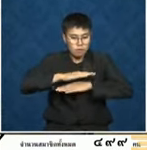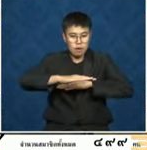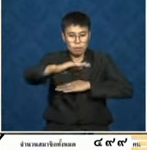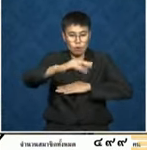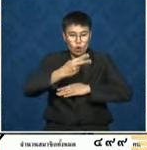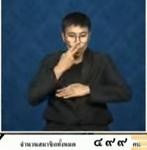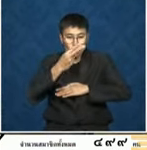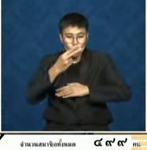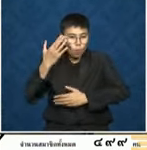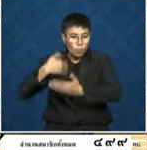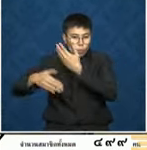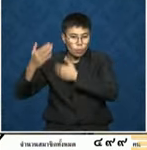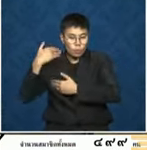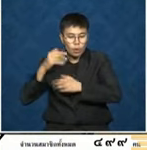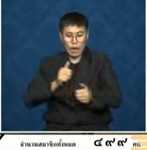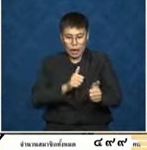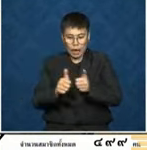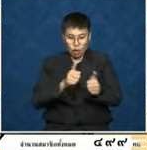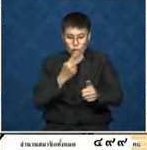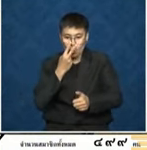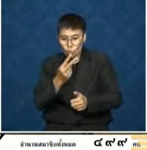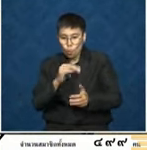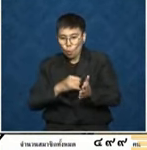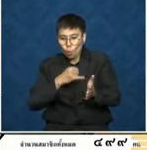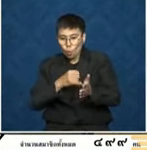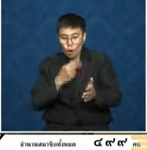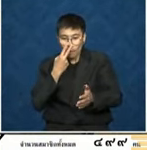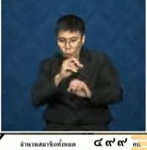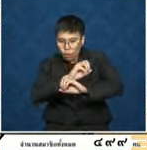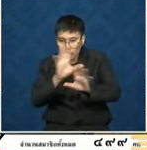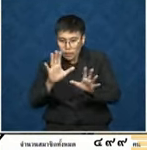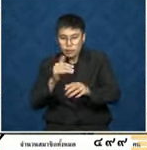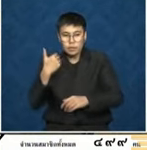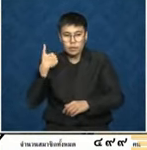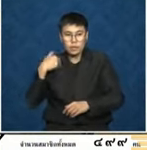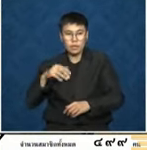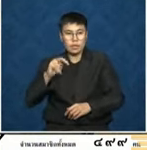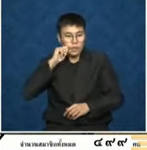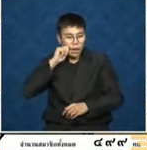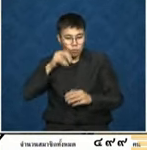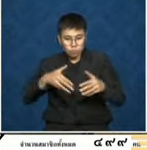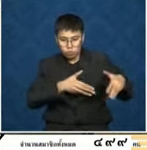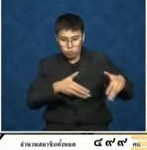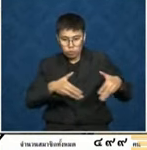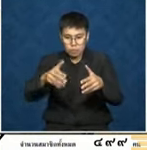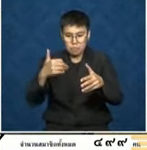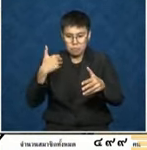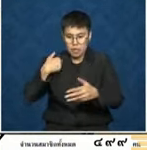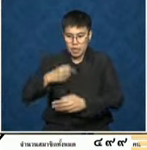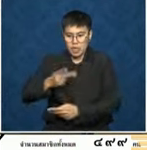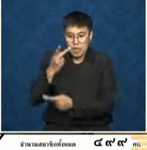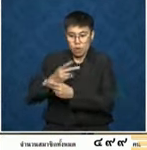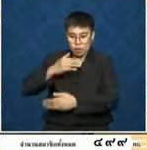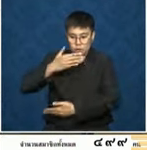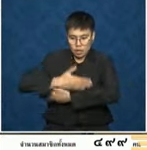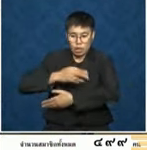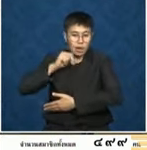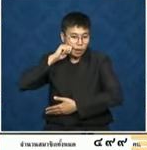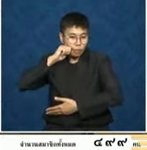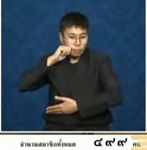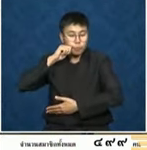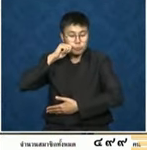ประเพณีนะครับดูงานแข่งเรือได้แล้วก็ไม่แต่ลำน้ำโขงนั้นลำน้ำสาขาก็มีเขื่อนนะครับจุดนี้ที่ผมก็ดีเอามาชี้